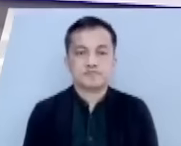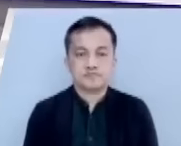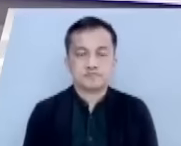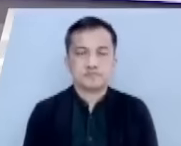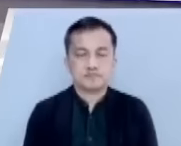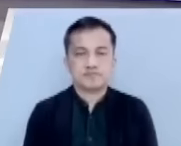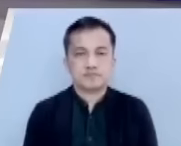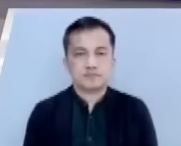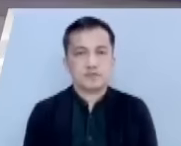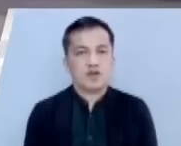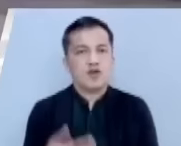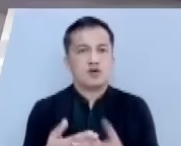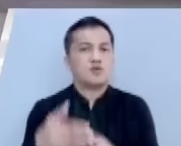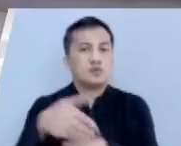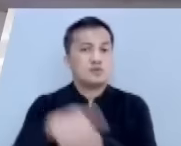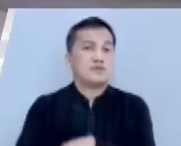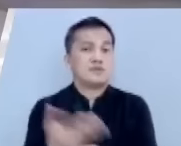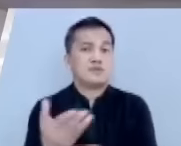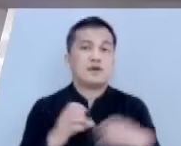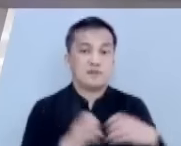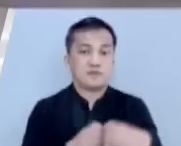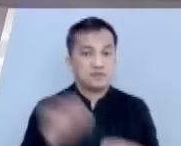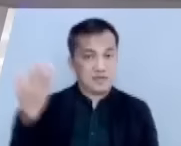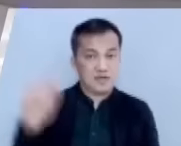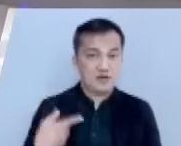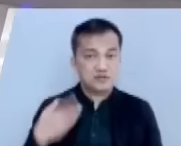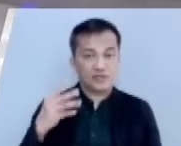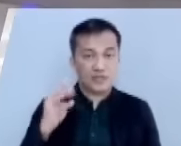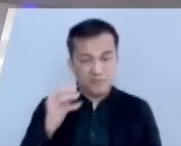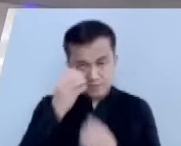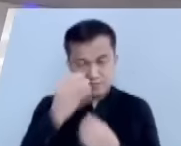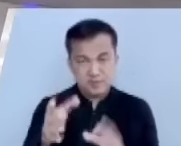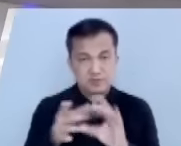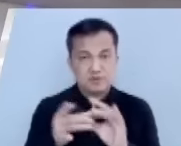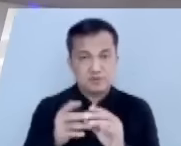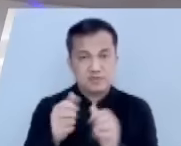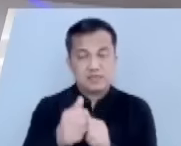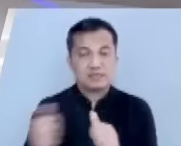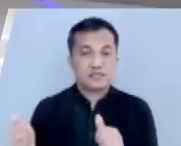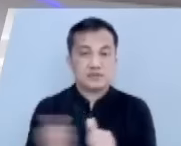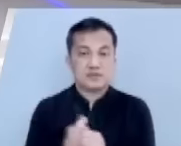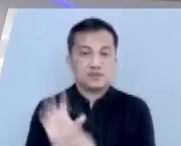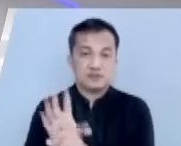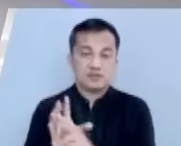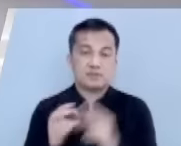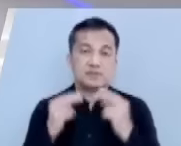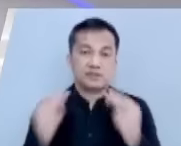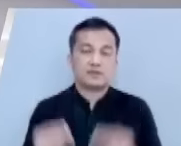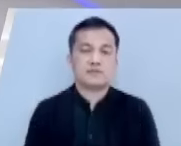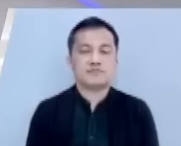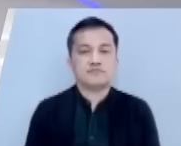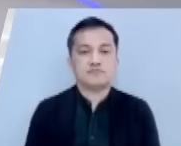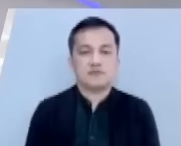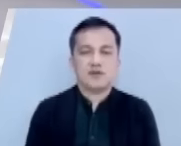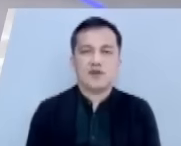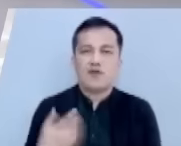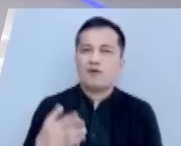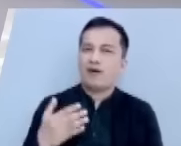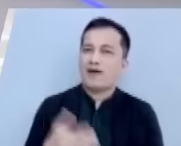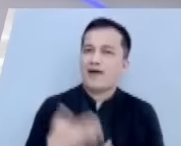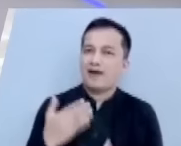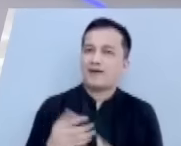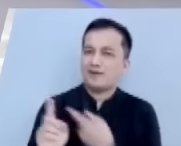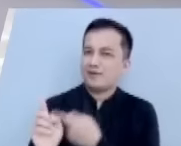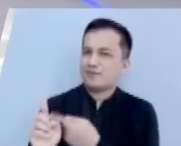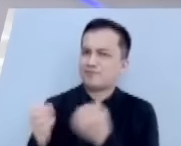Magandang gabi mga kapuso. Ako po ang inyong Kuya Kim na magbibigay sa inyo ng trivia sa likod ng mga trending na balita. Abot langit ang tuwa at pagkamangha ng marami